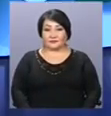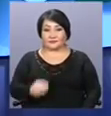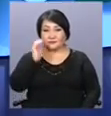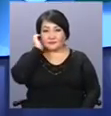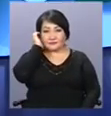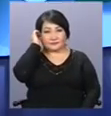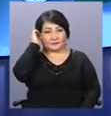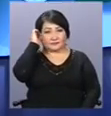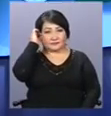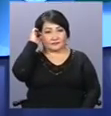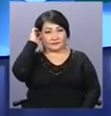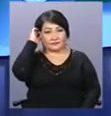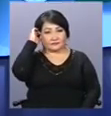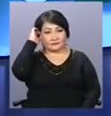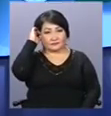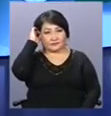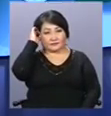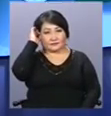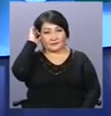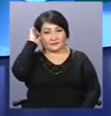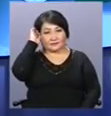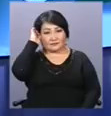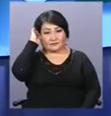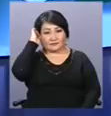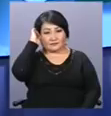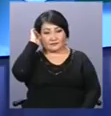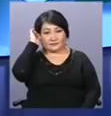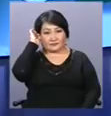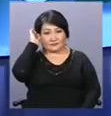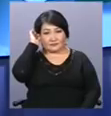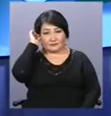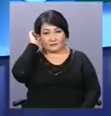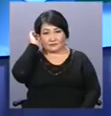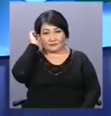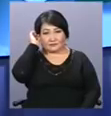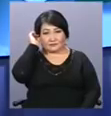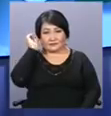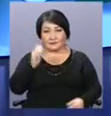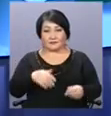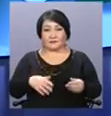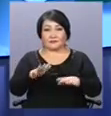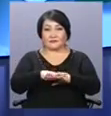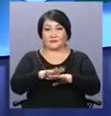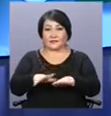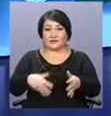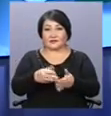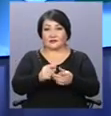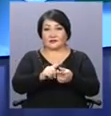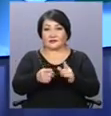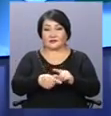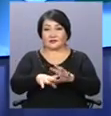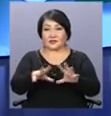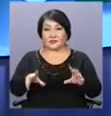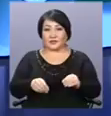Бірыңғай жинақтаушы зейнетақы қоры зейнетақы активтерін шетел банктерінің депозиттеріне инвестициялай бастады. Жалпы